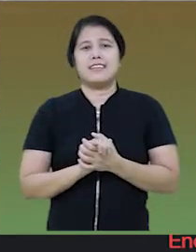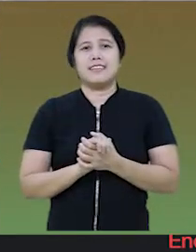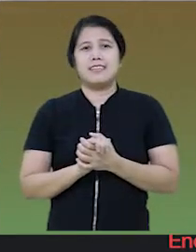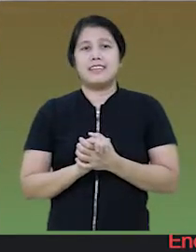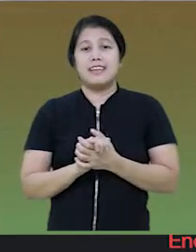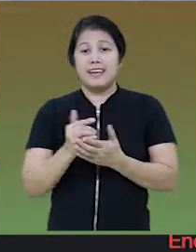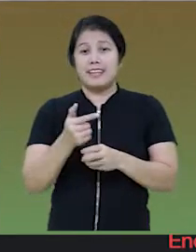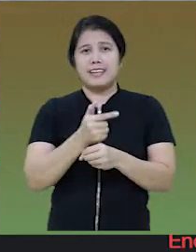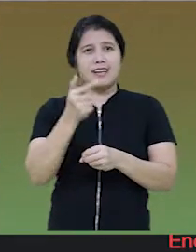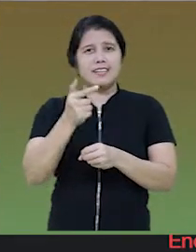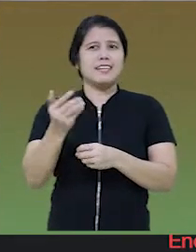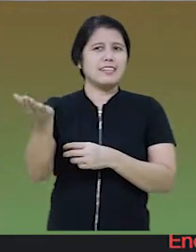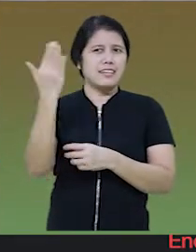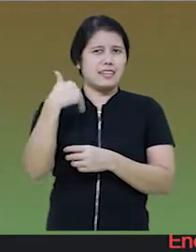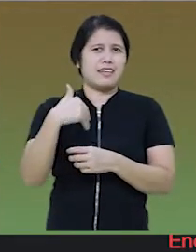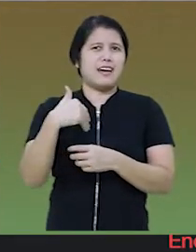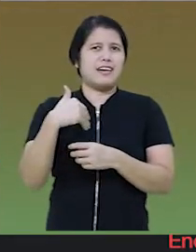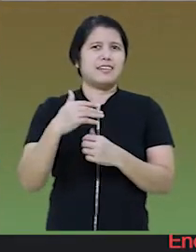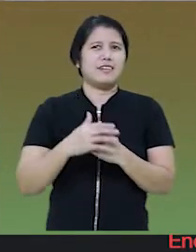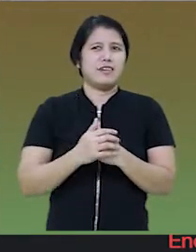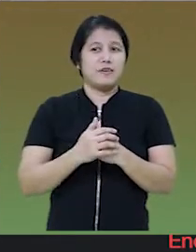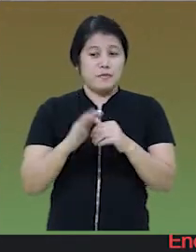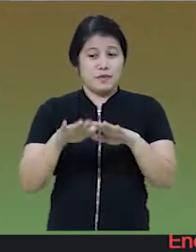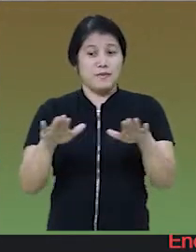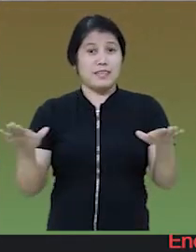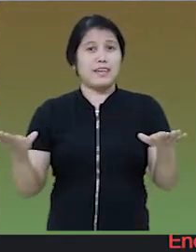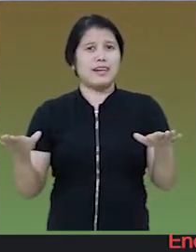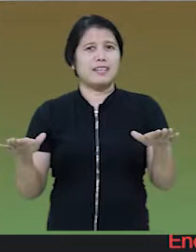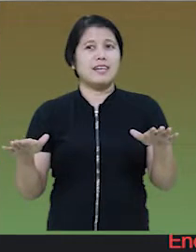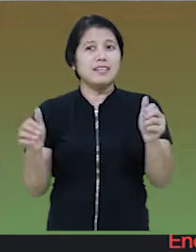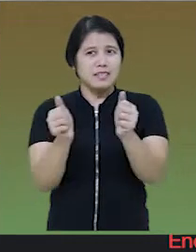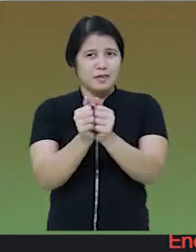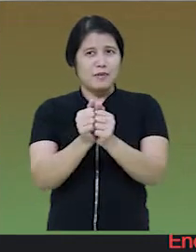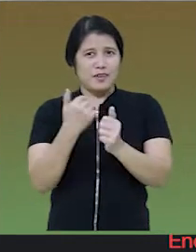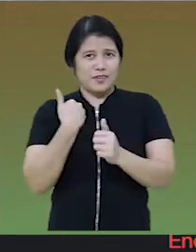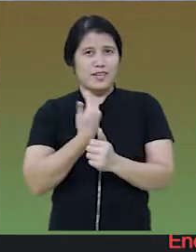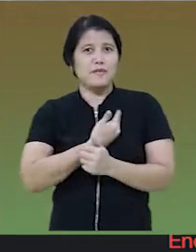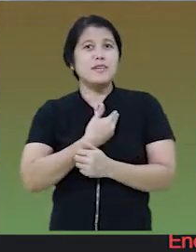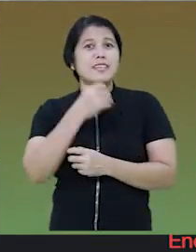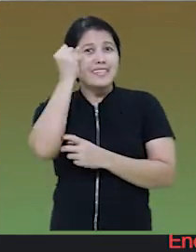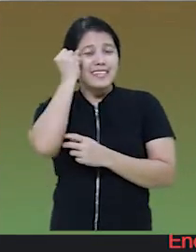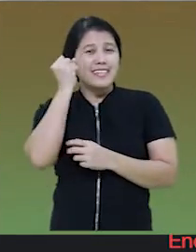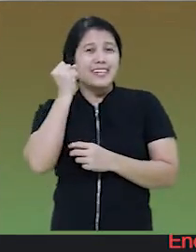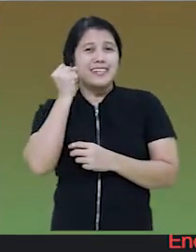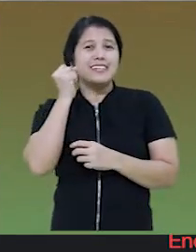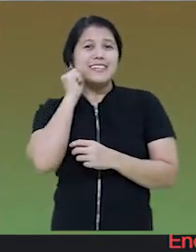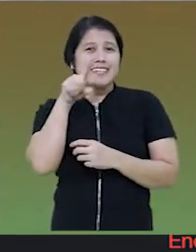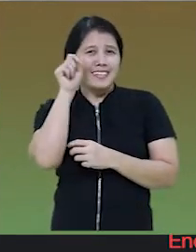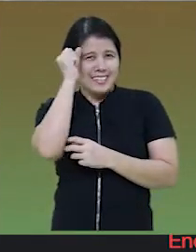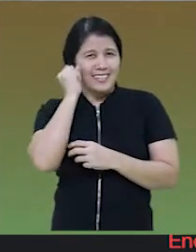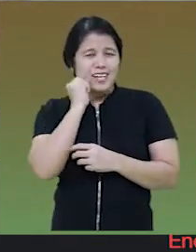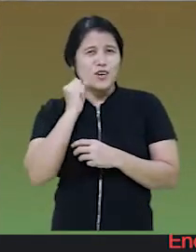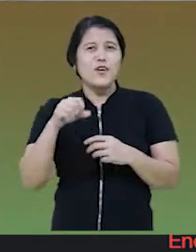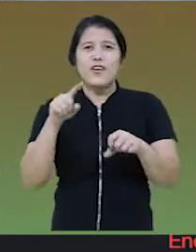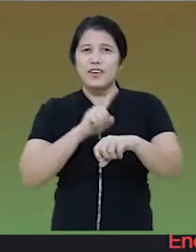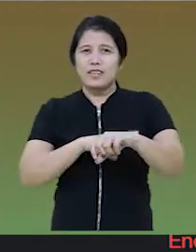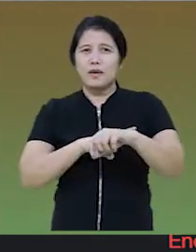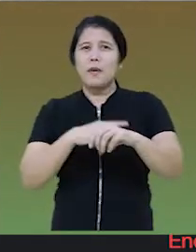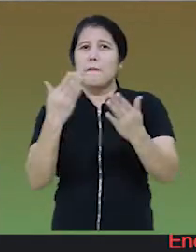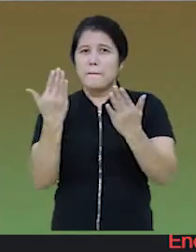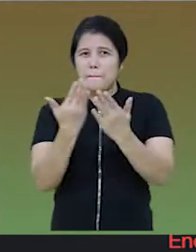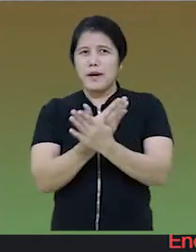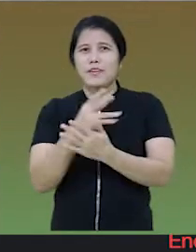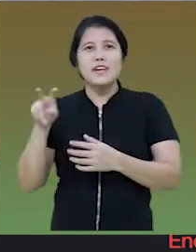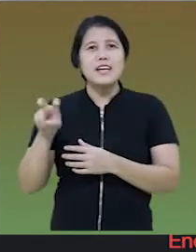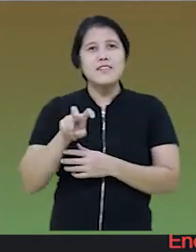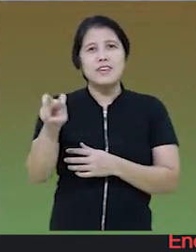ng gas. Tara na mga kapwa ko bata, samahan ninyo kami ni Ate Shen. Oras na para sa ating